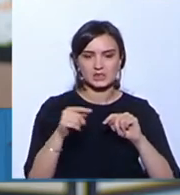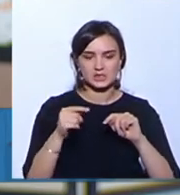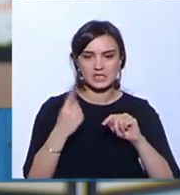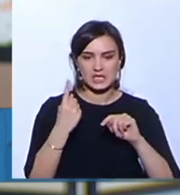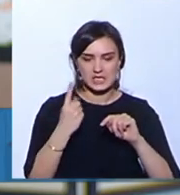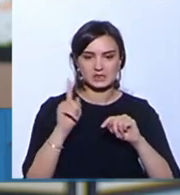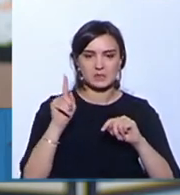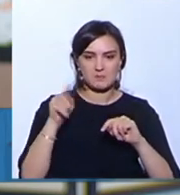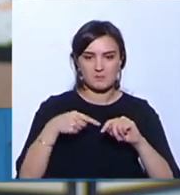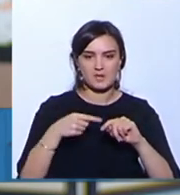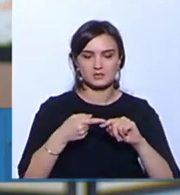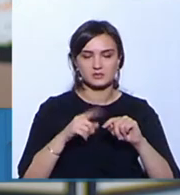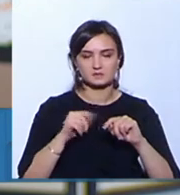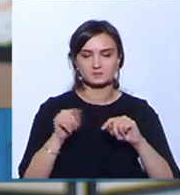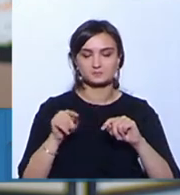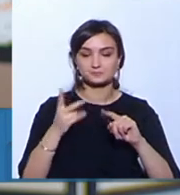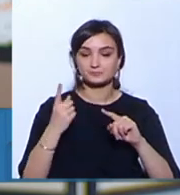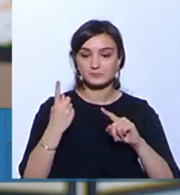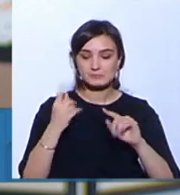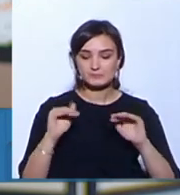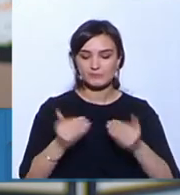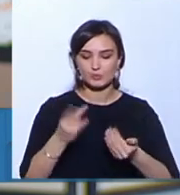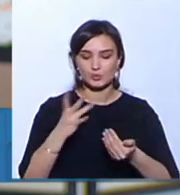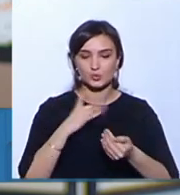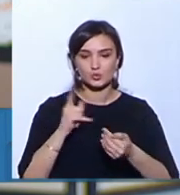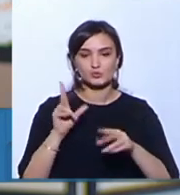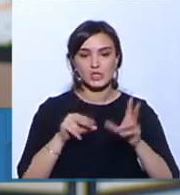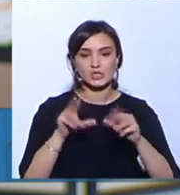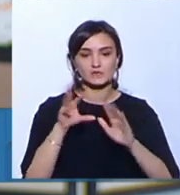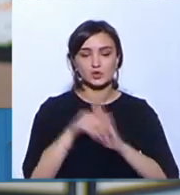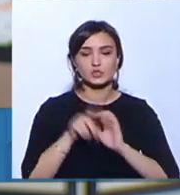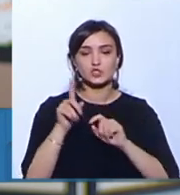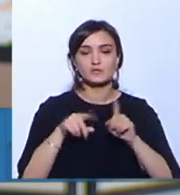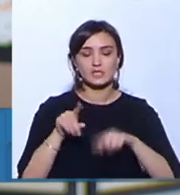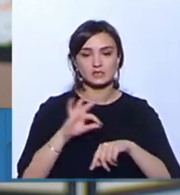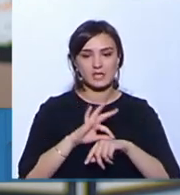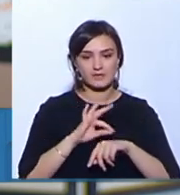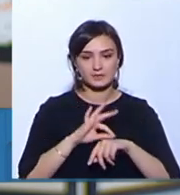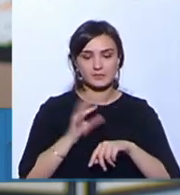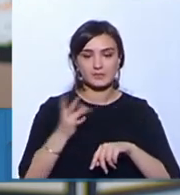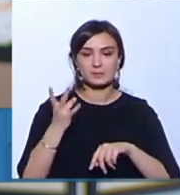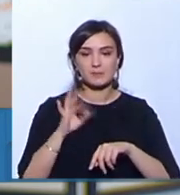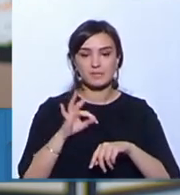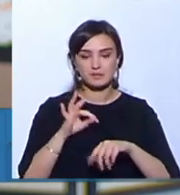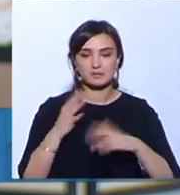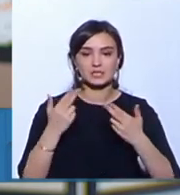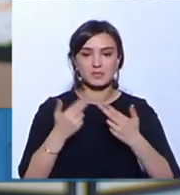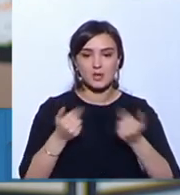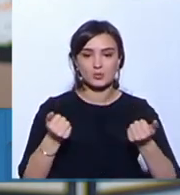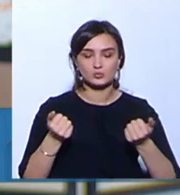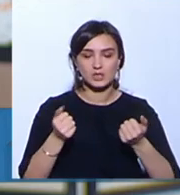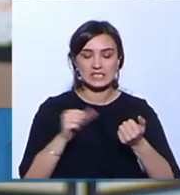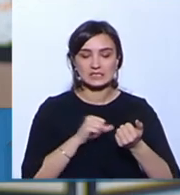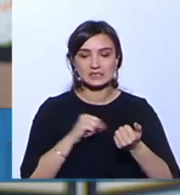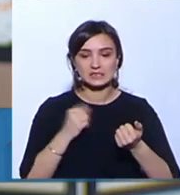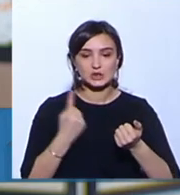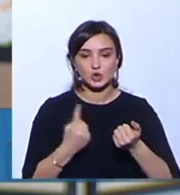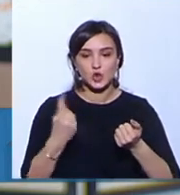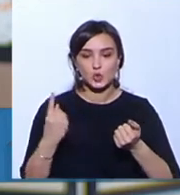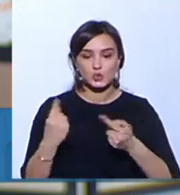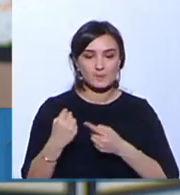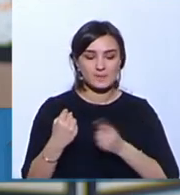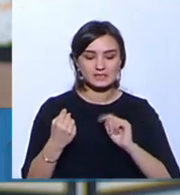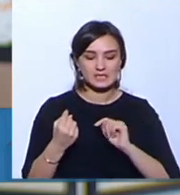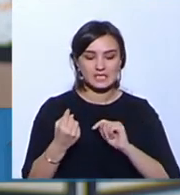მაინც ერთზე ნაკლები უნდა იყოს, რომ ჩაითვალოს იშვიათ დაავადებას, მაგრამ თავისთავად რახან თვითეული